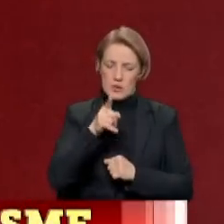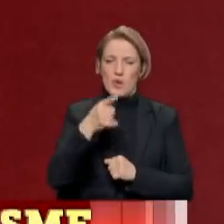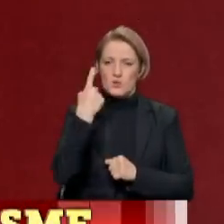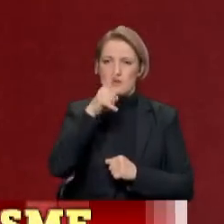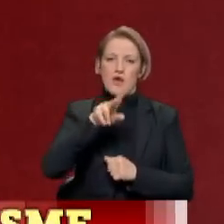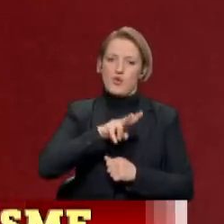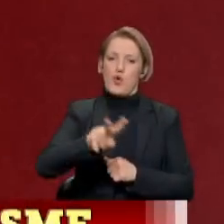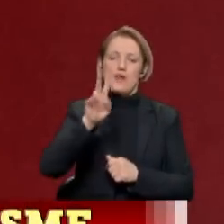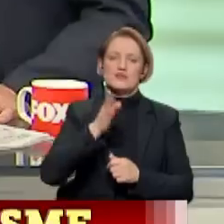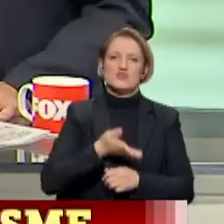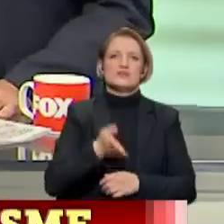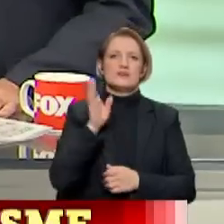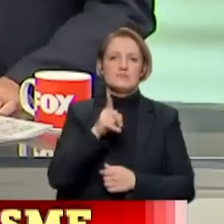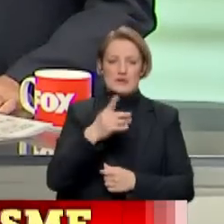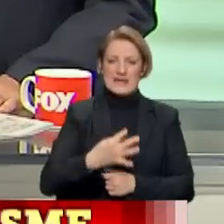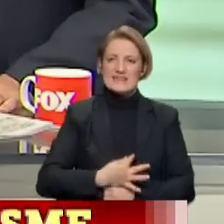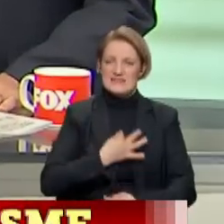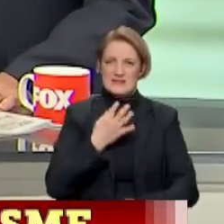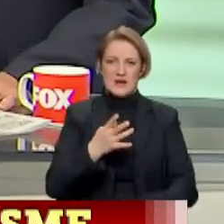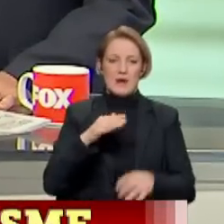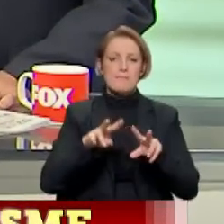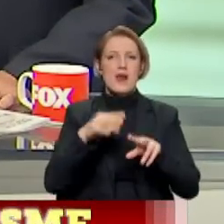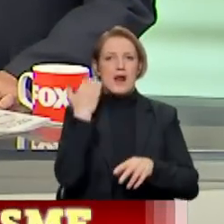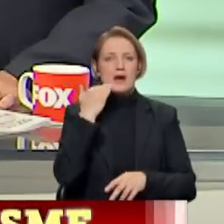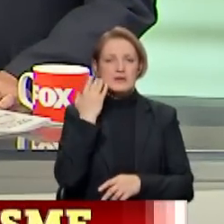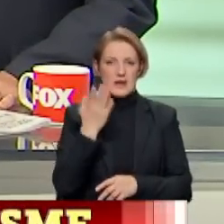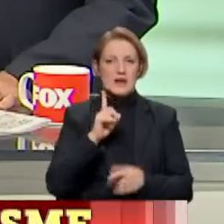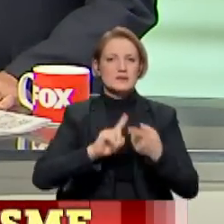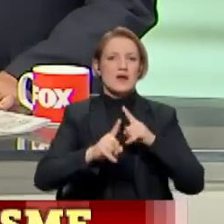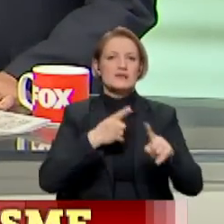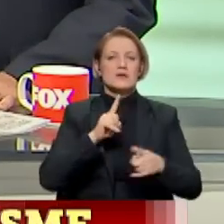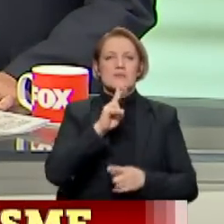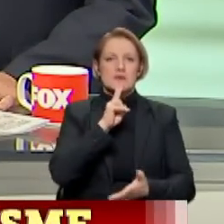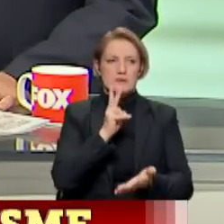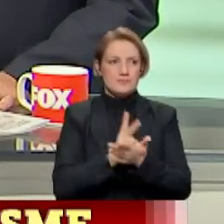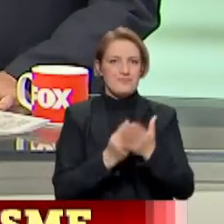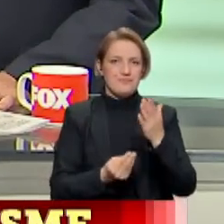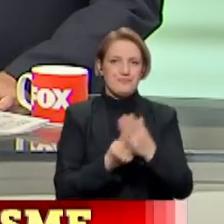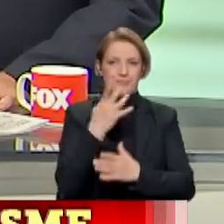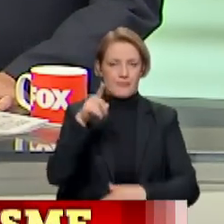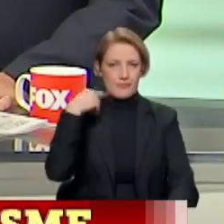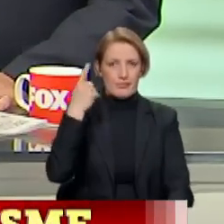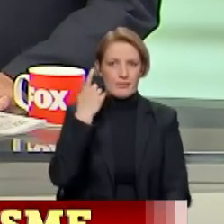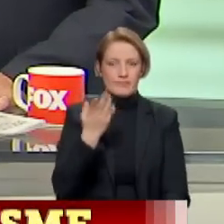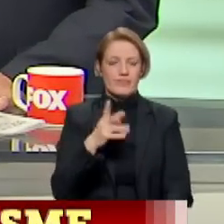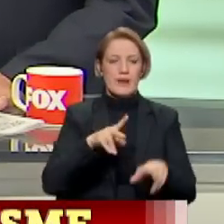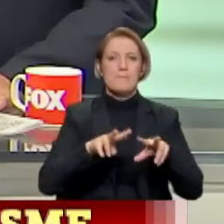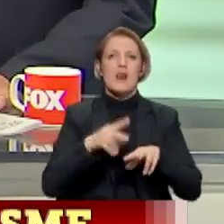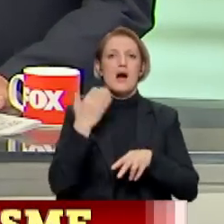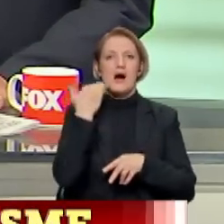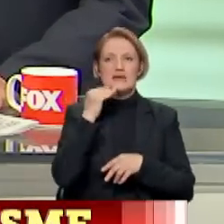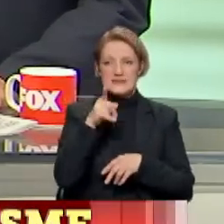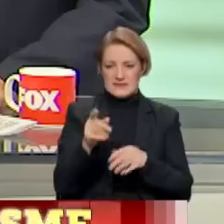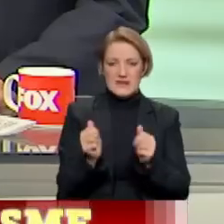çıktı arkadaşlarımızla beraber. Bu bir histi. Akşener tarafından hani siyasi bir karar çıkacağı düşüncesiyle Akşener de